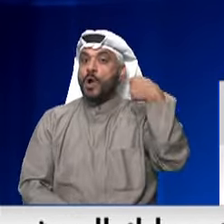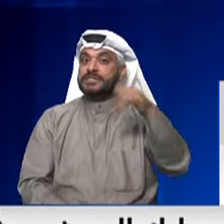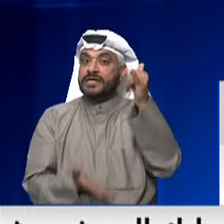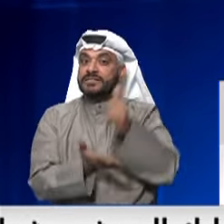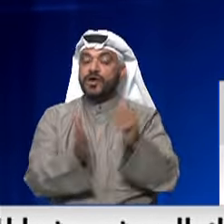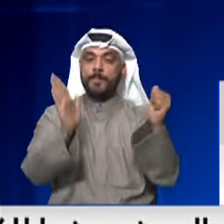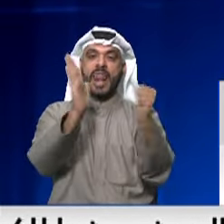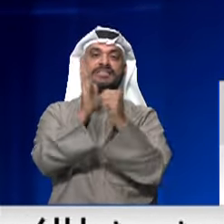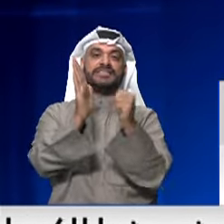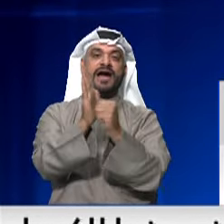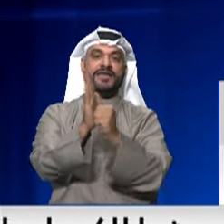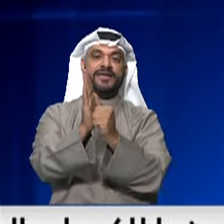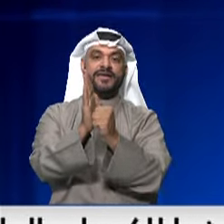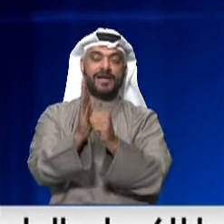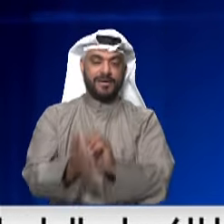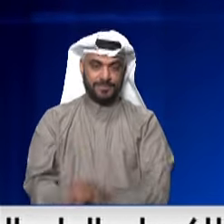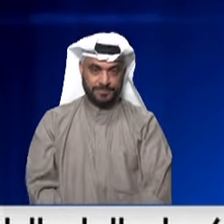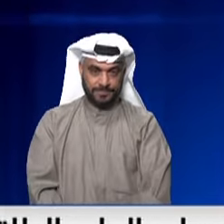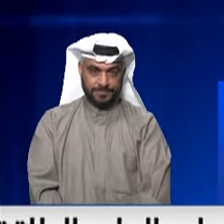الإسكان.